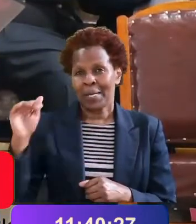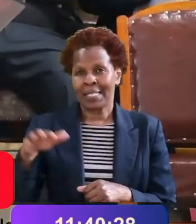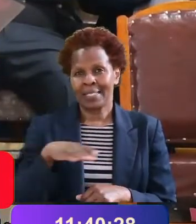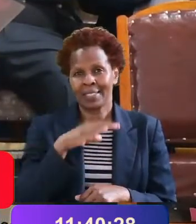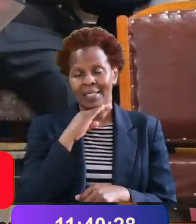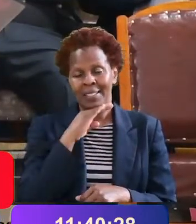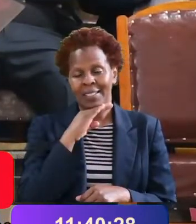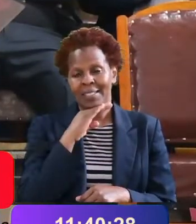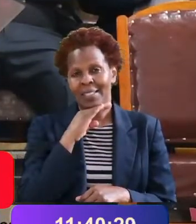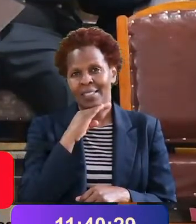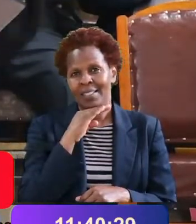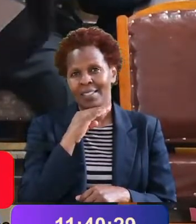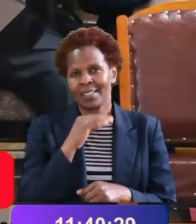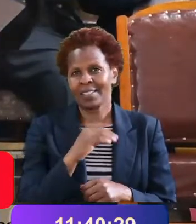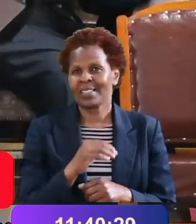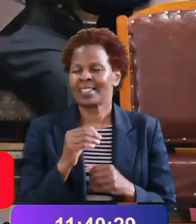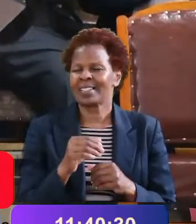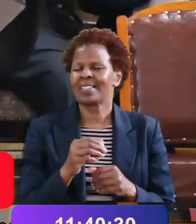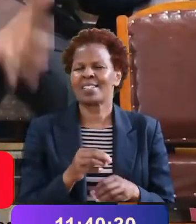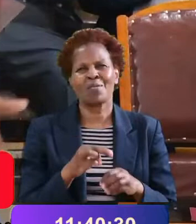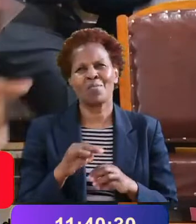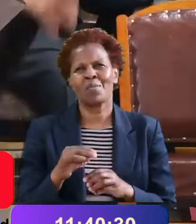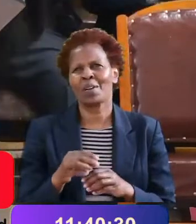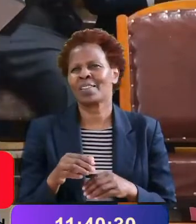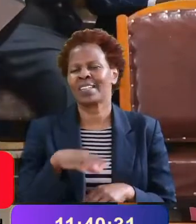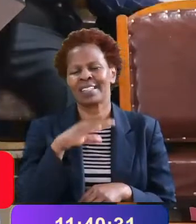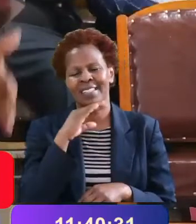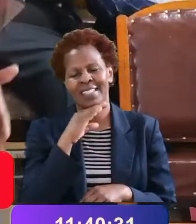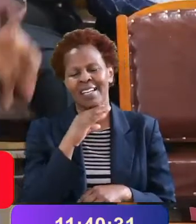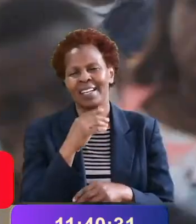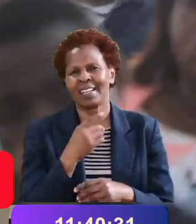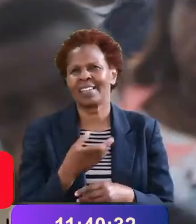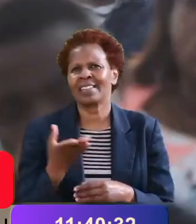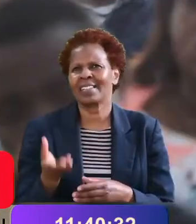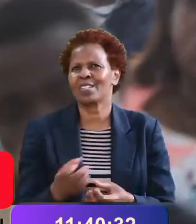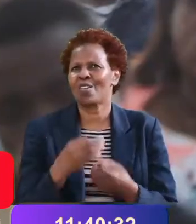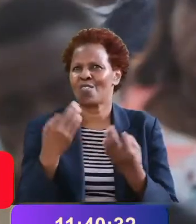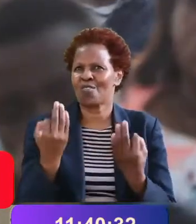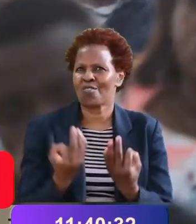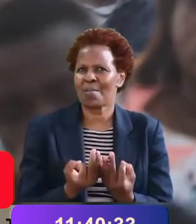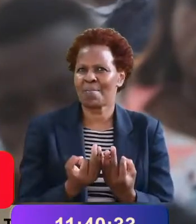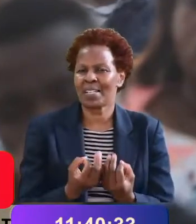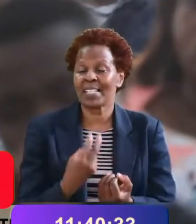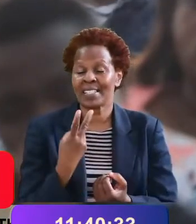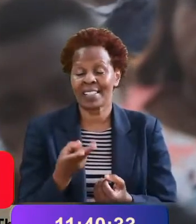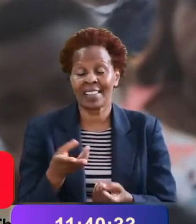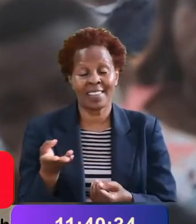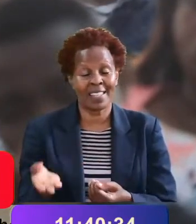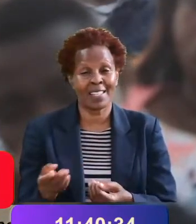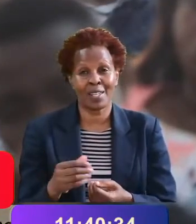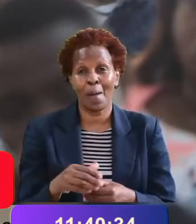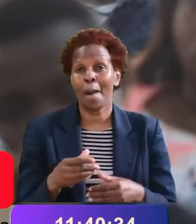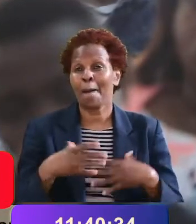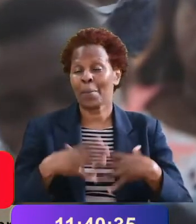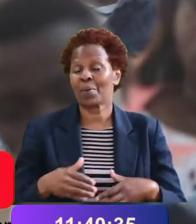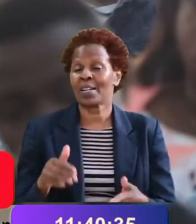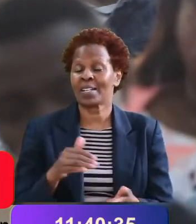zao. Wameenda, wametoka katika huu ulimwengu na familia zao hazitaona. Lakini Mungu hatakufa.